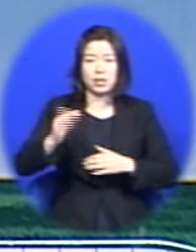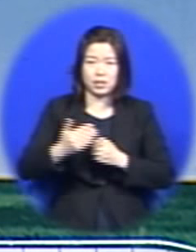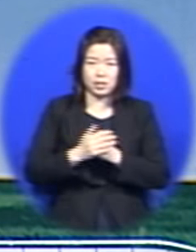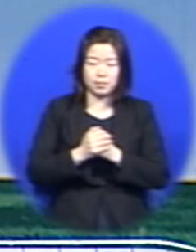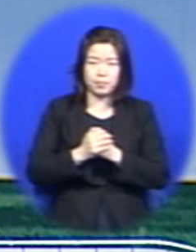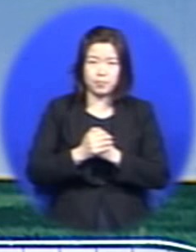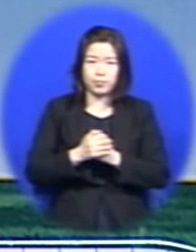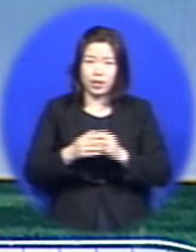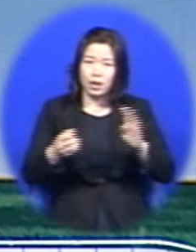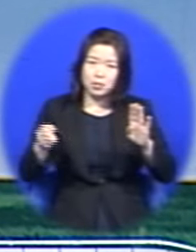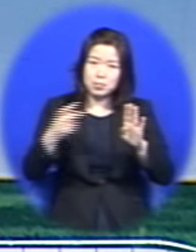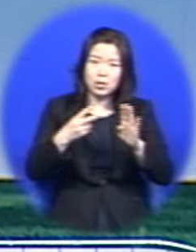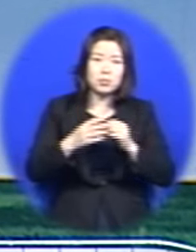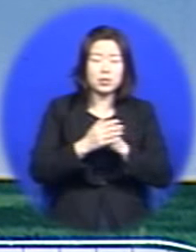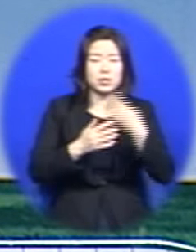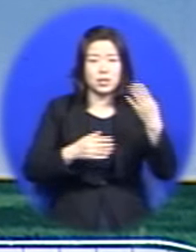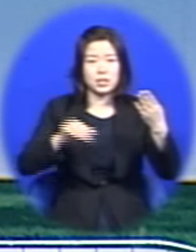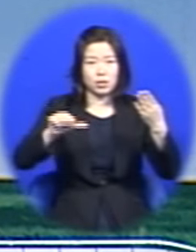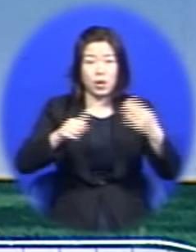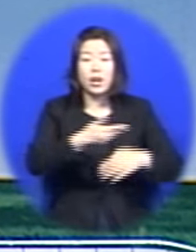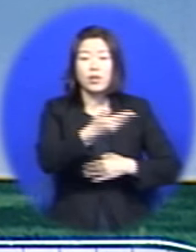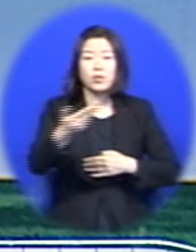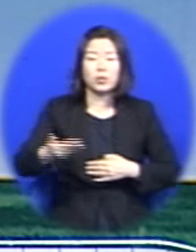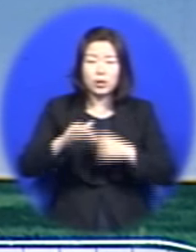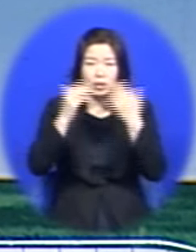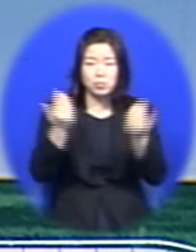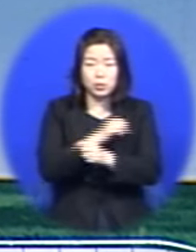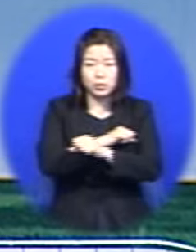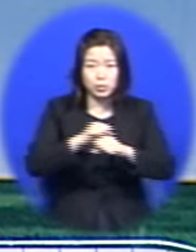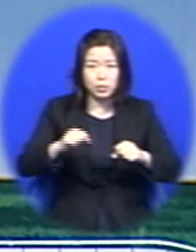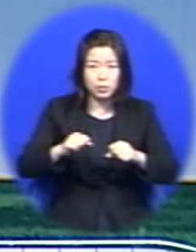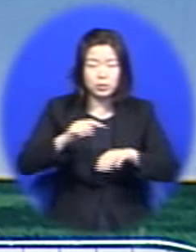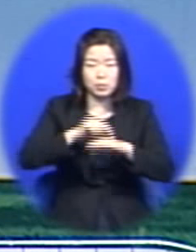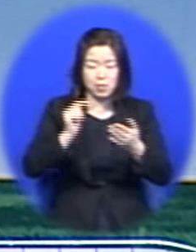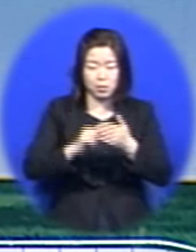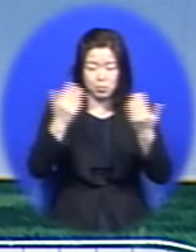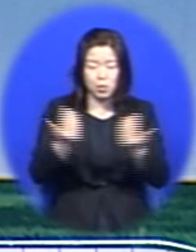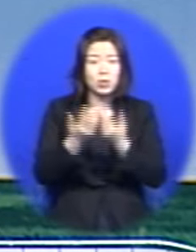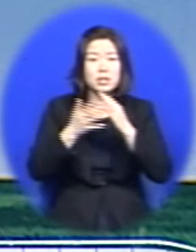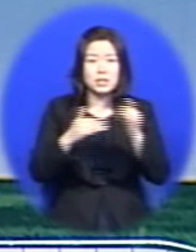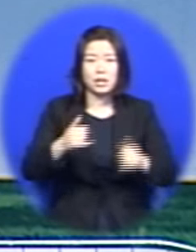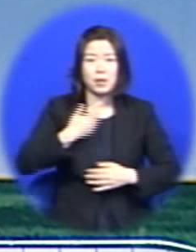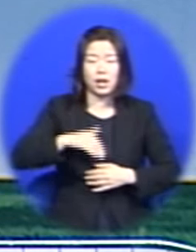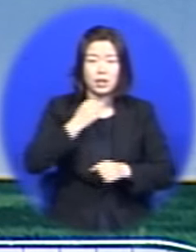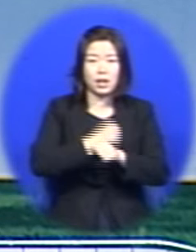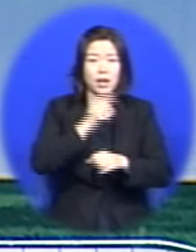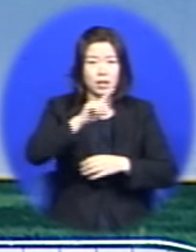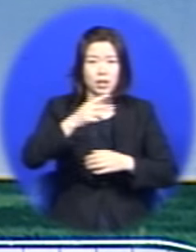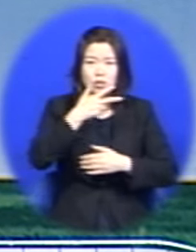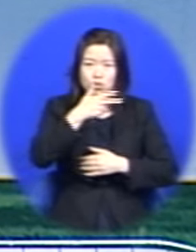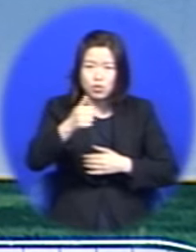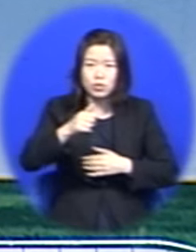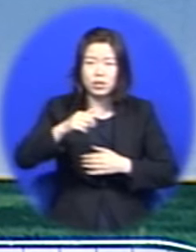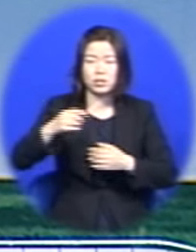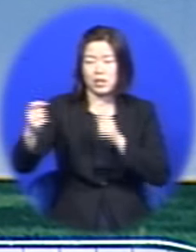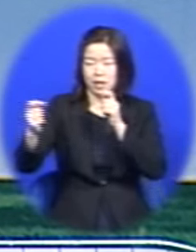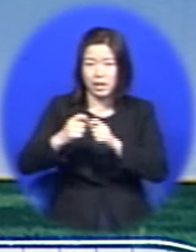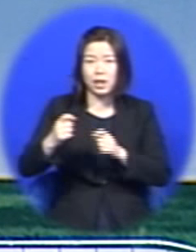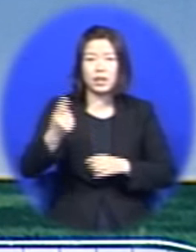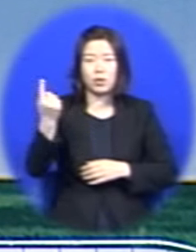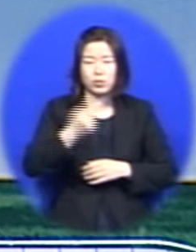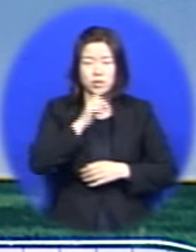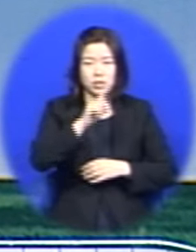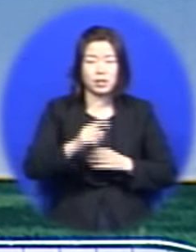빌립보서 4장 5절에 너희 관용을 모든 사람에게 알게 하라. 주께서 가까우시니라. 여러분,